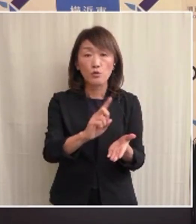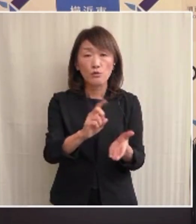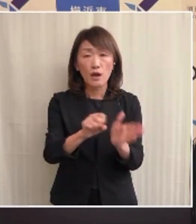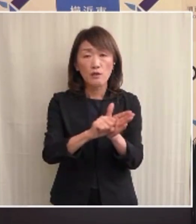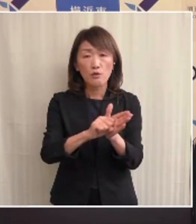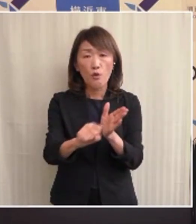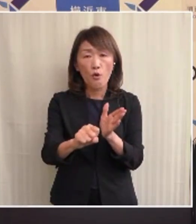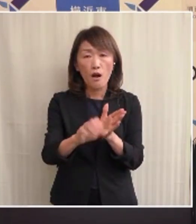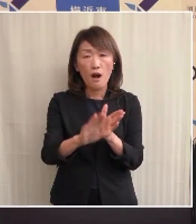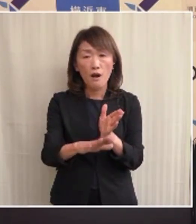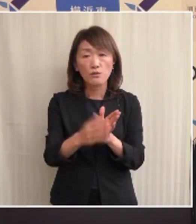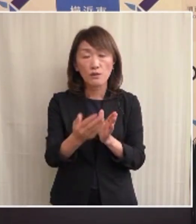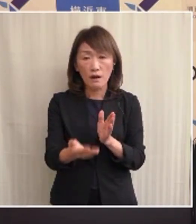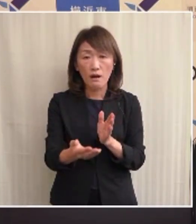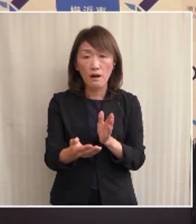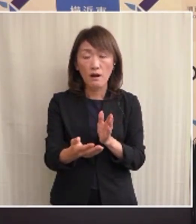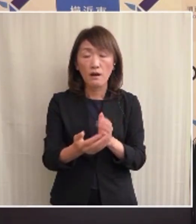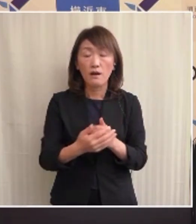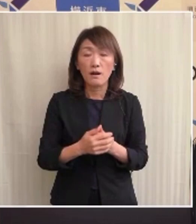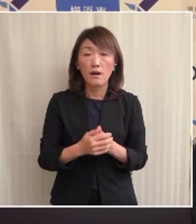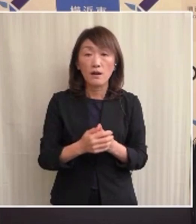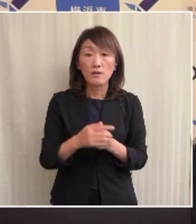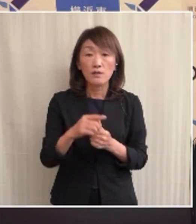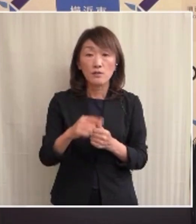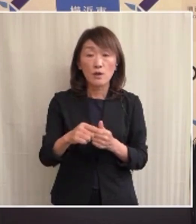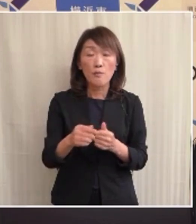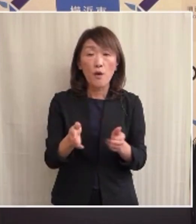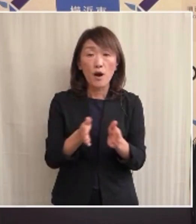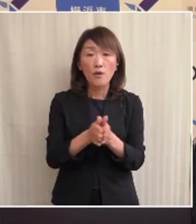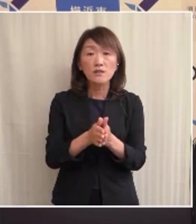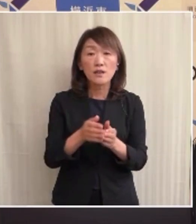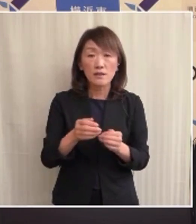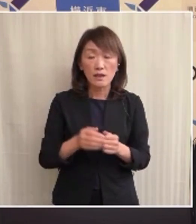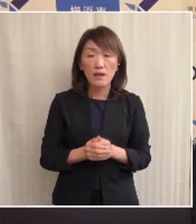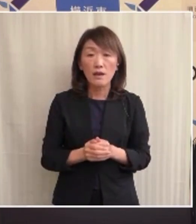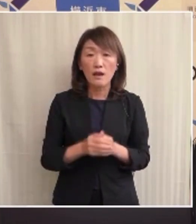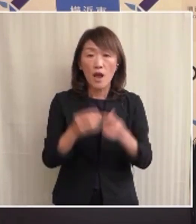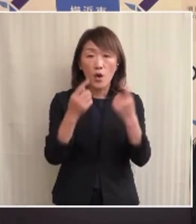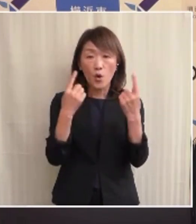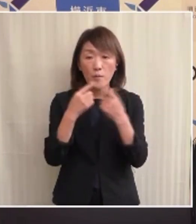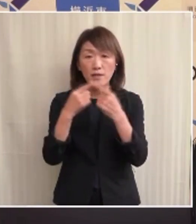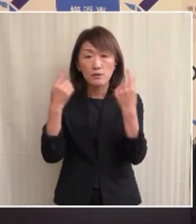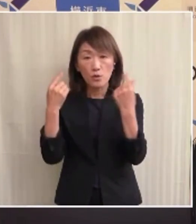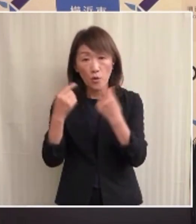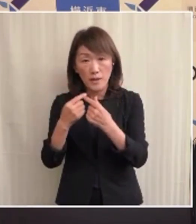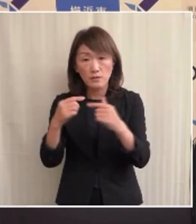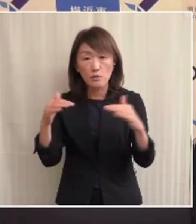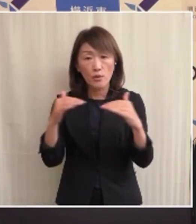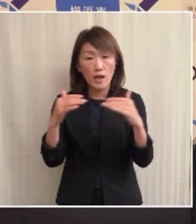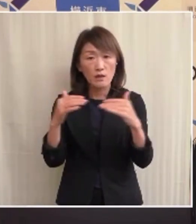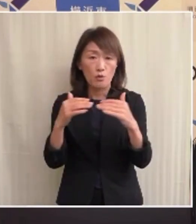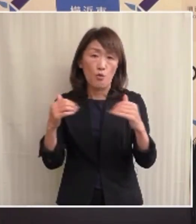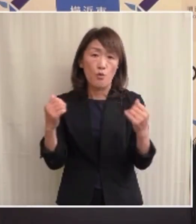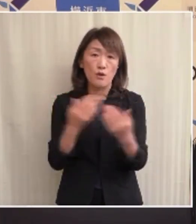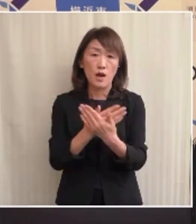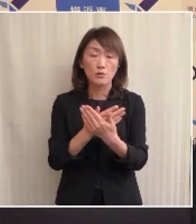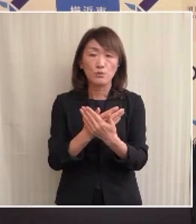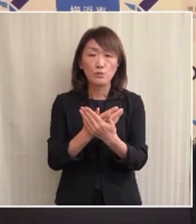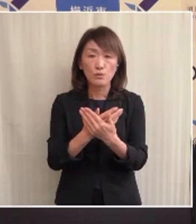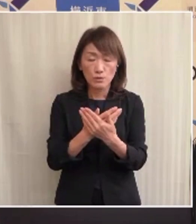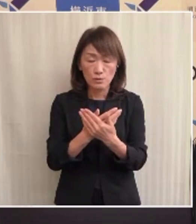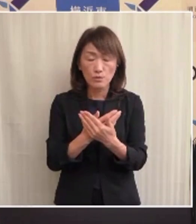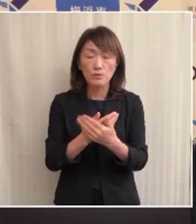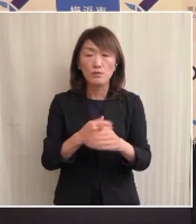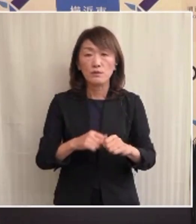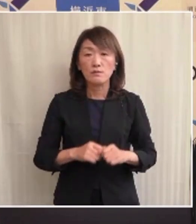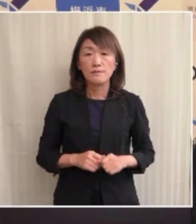果的かワークしているかどうか、そういったことも合わせてこう個別個別の検討になりますけれども、していく